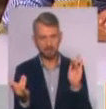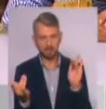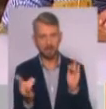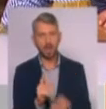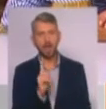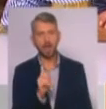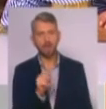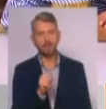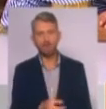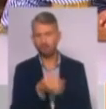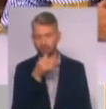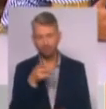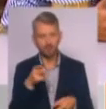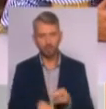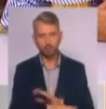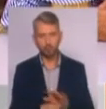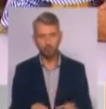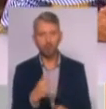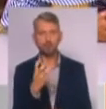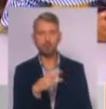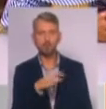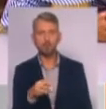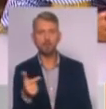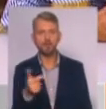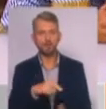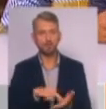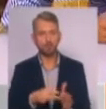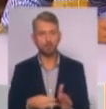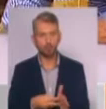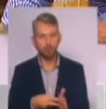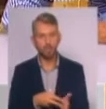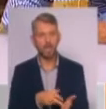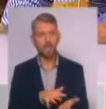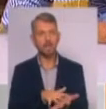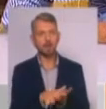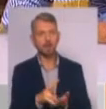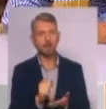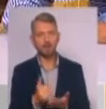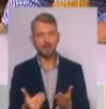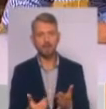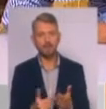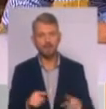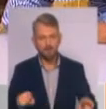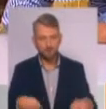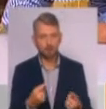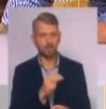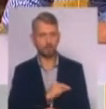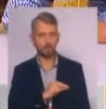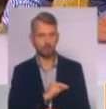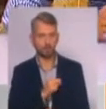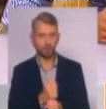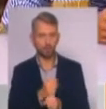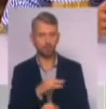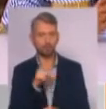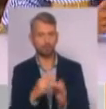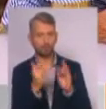але він ще не добудований, і 400 мільйонів гривень планують направити на відновлення робот по цьому